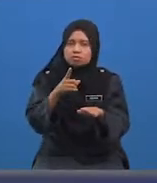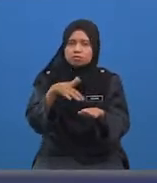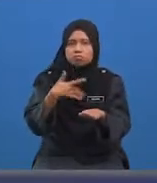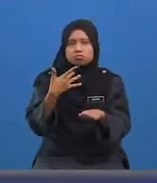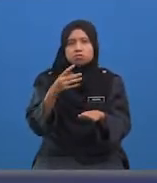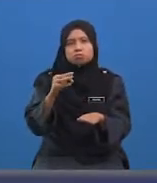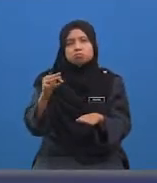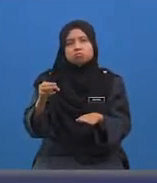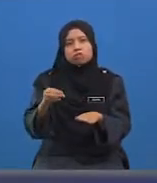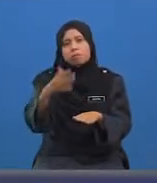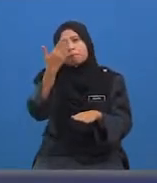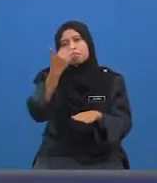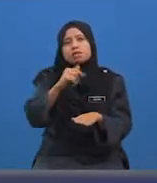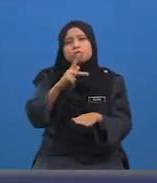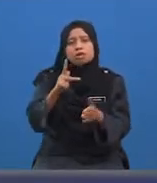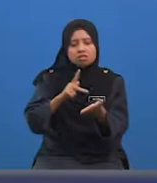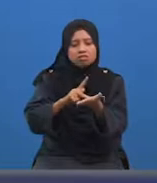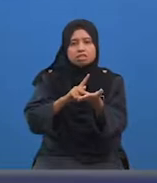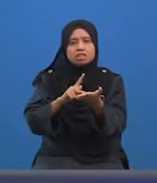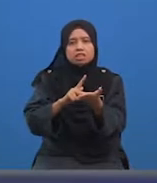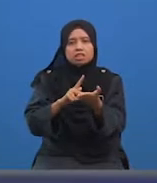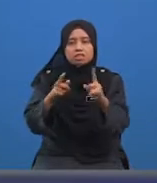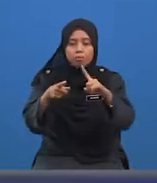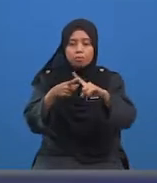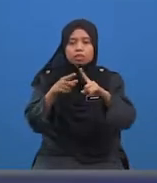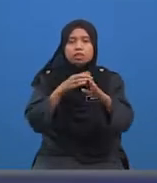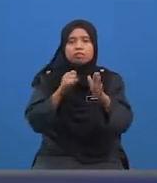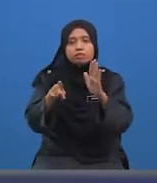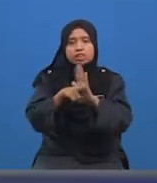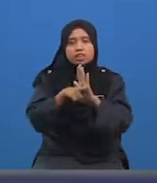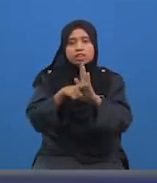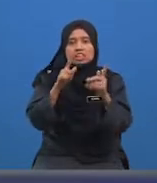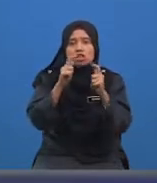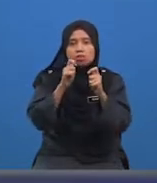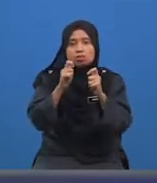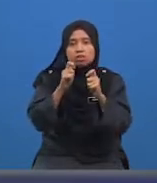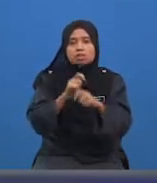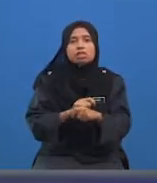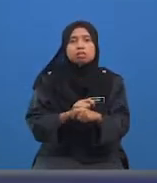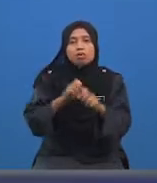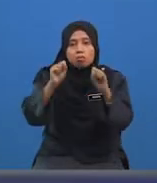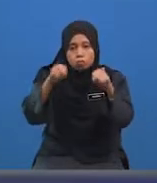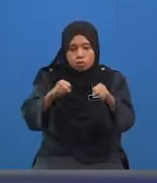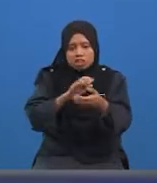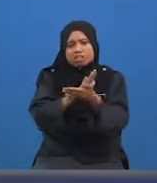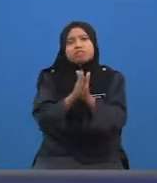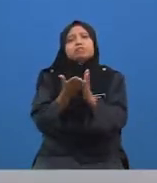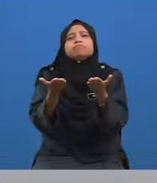murid-murid, mengapakah kesan positif dan negatif telekomunikasi ini boleh